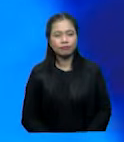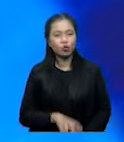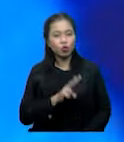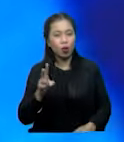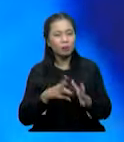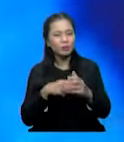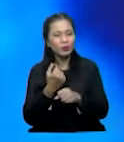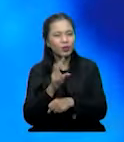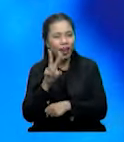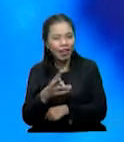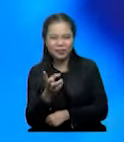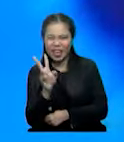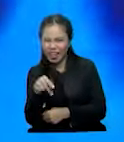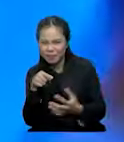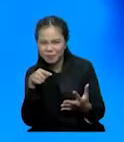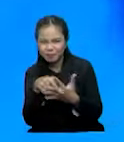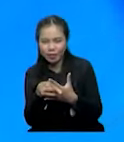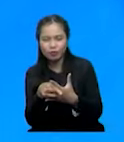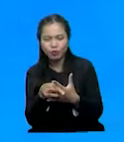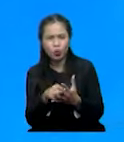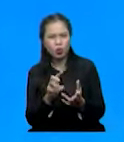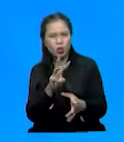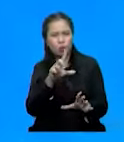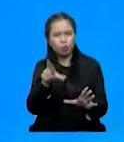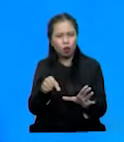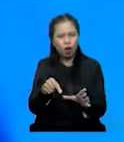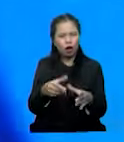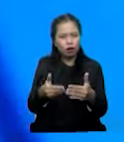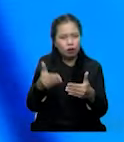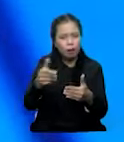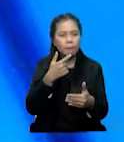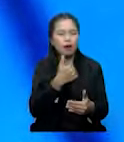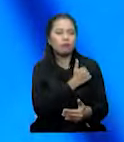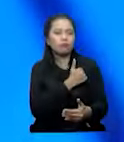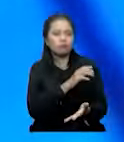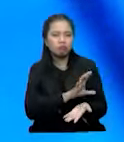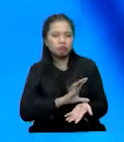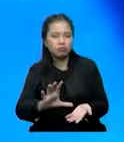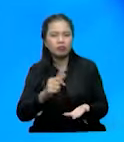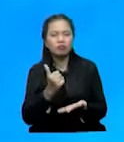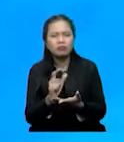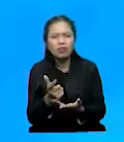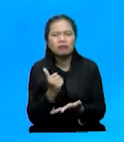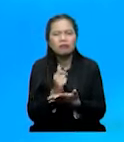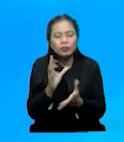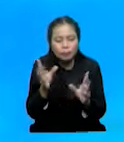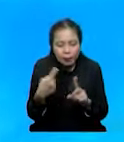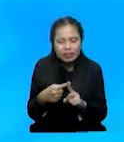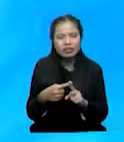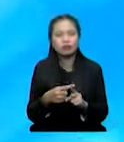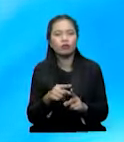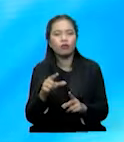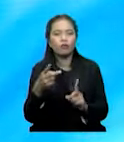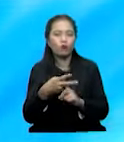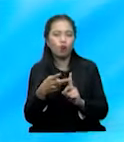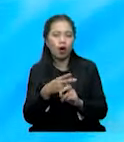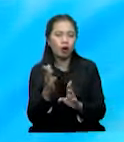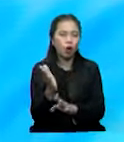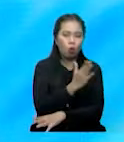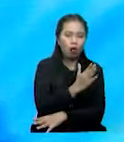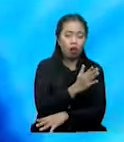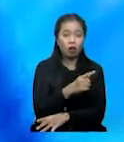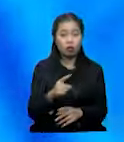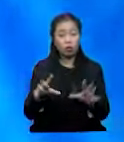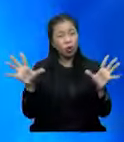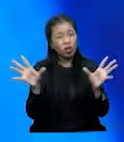Pemirsa, dua pekan jelang pemilu, pemerintah menggelontorkan 3 bulan rapelan dana bantuan sosial sekaligus pada awal Februari ini. Total dana bansos